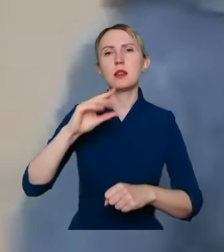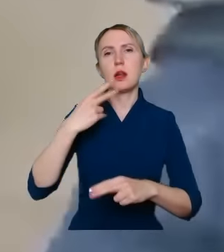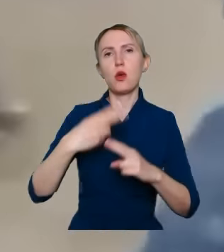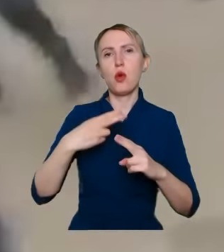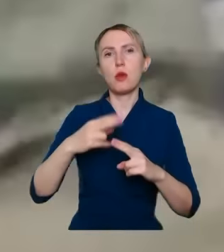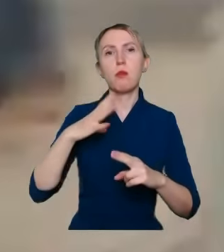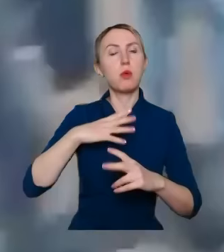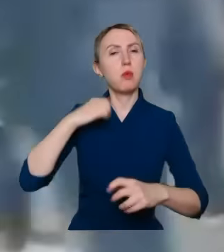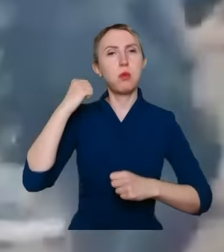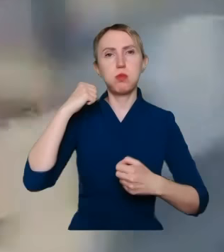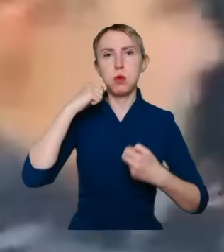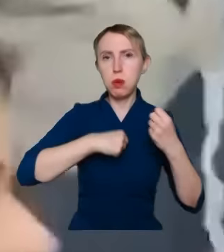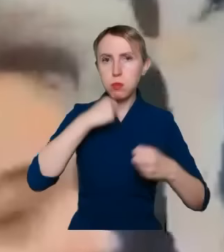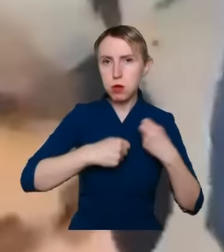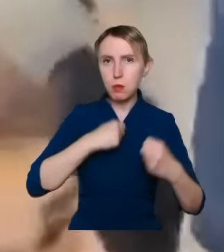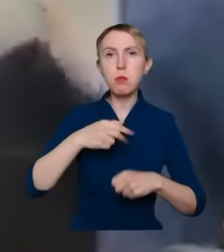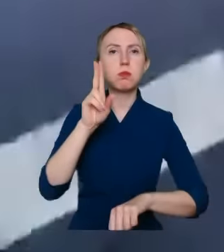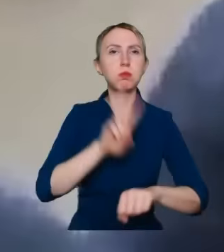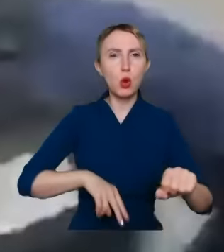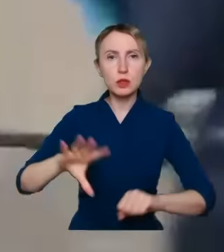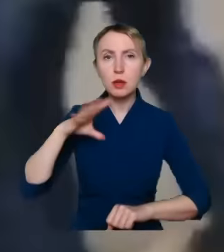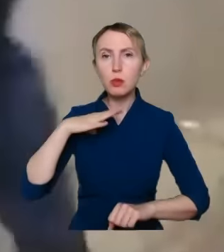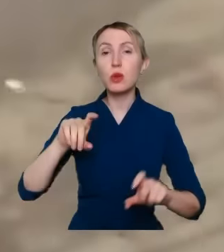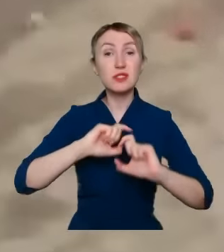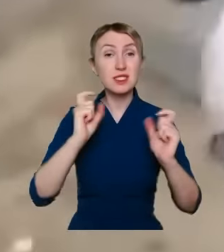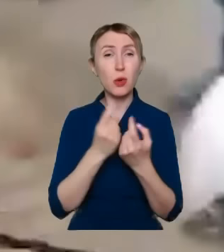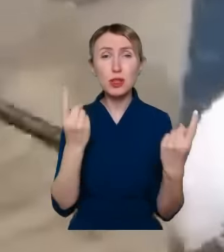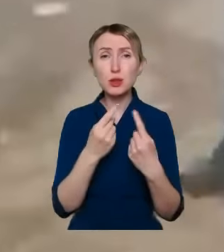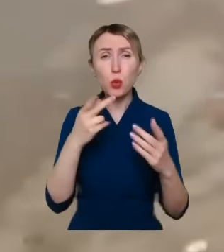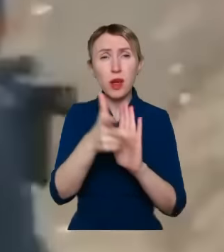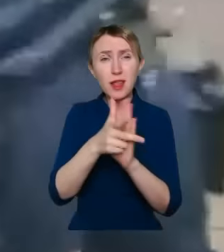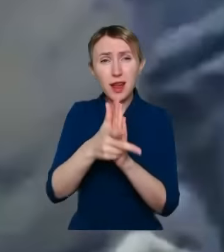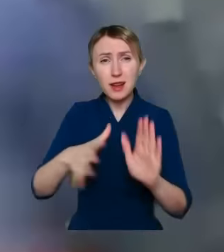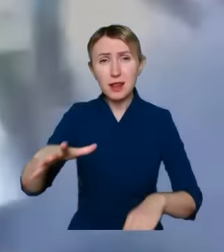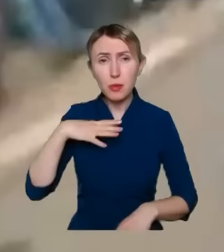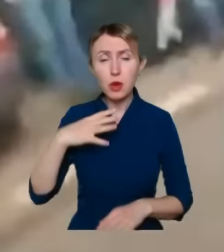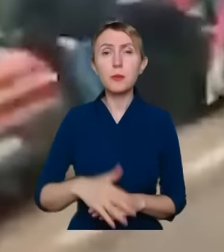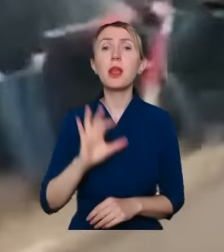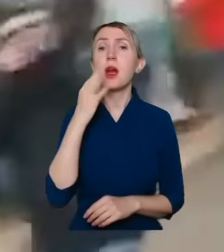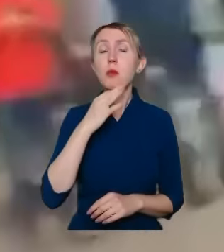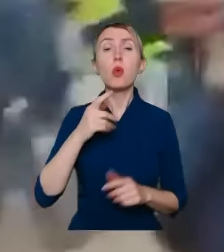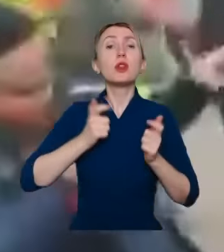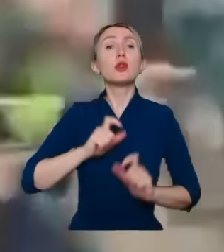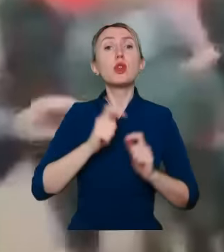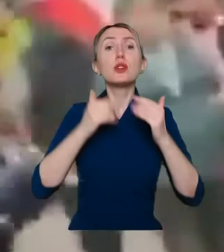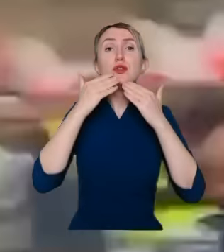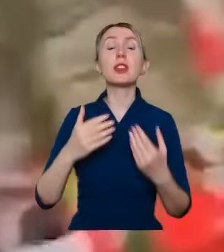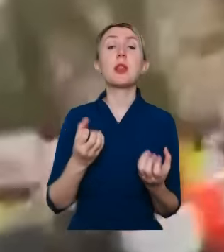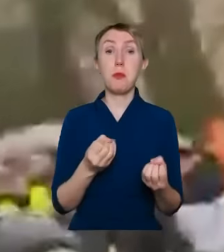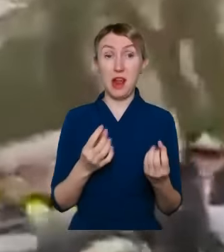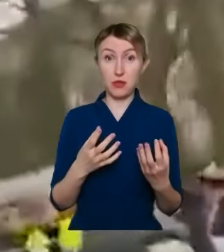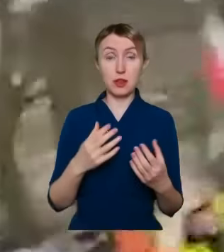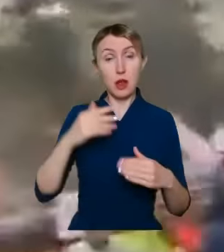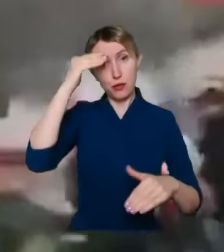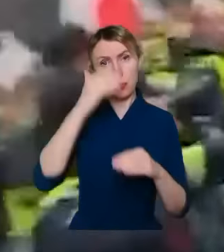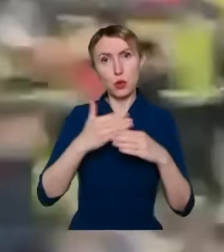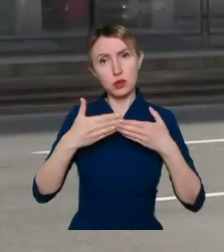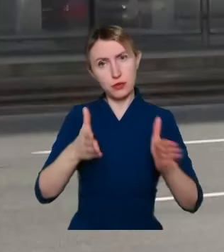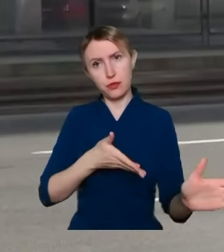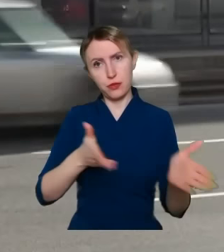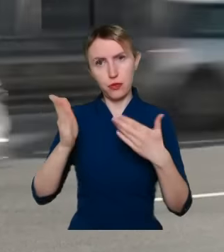dotkliwie poturbowany przez funkcjonariuszy całość zajścia została nagrana młody rolnik dzięki zaangażowaniu prawników został w nocy Wypuszczony na